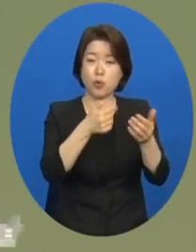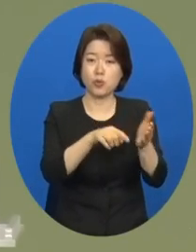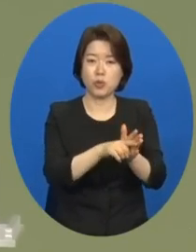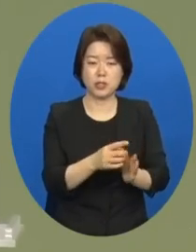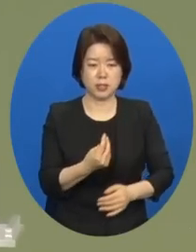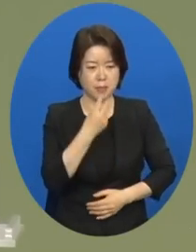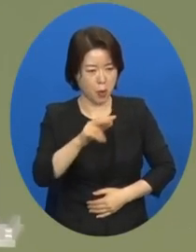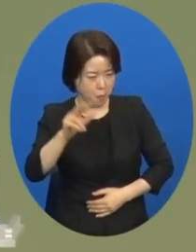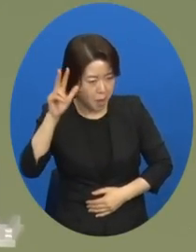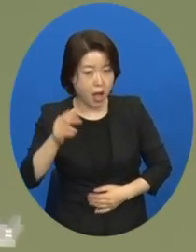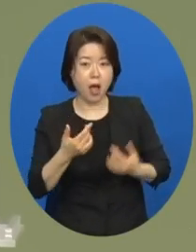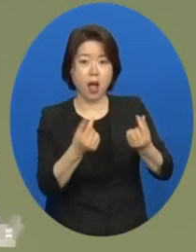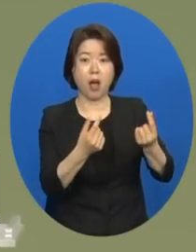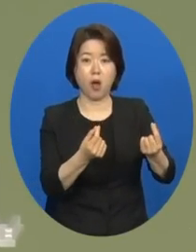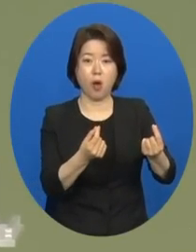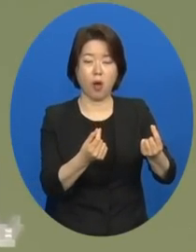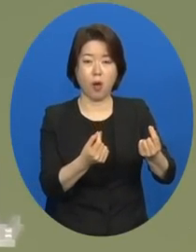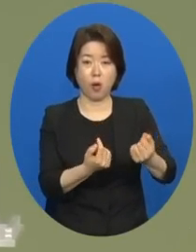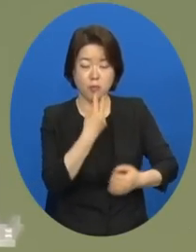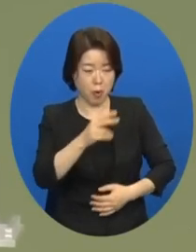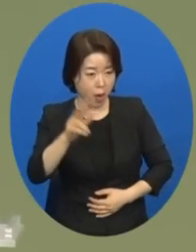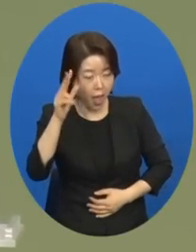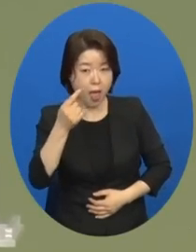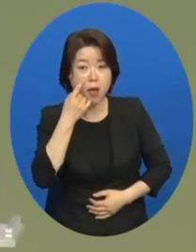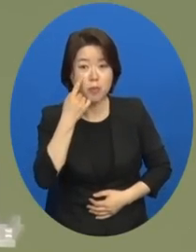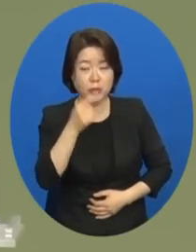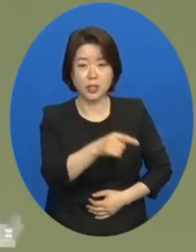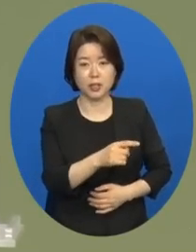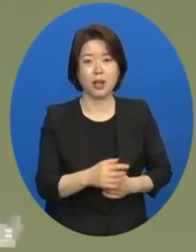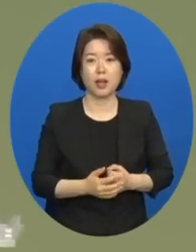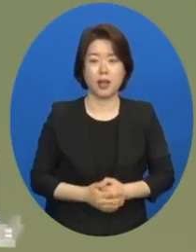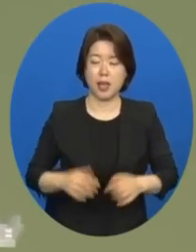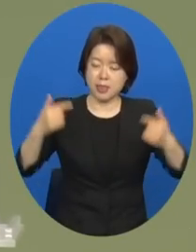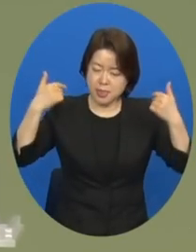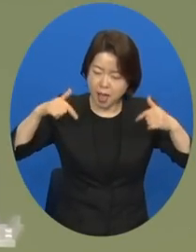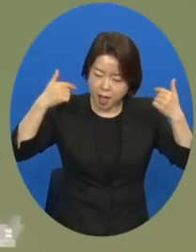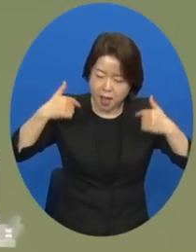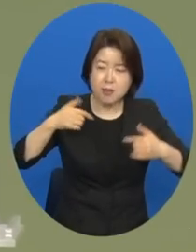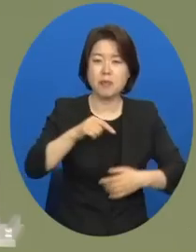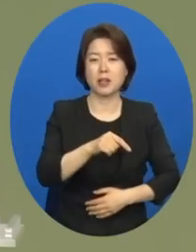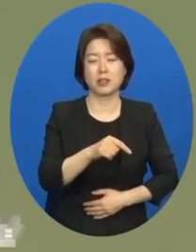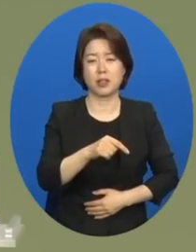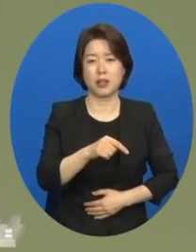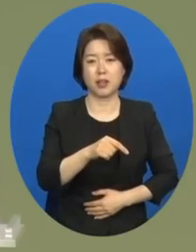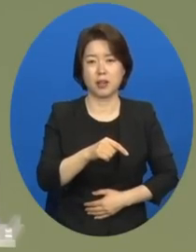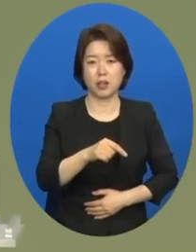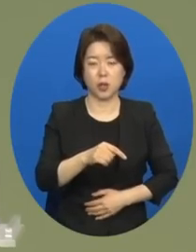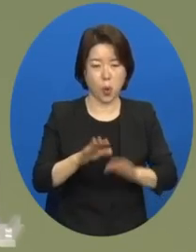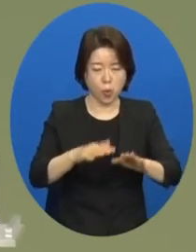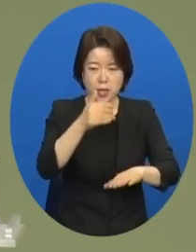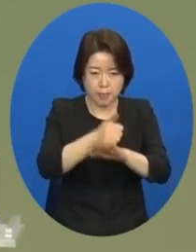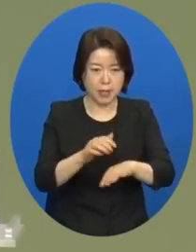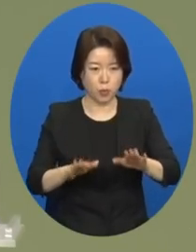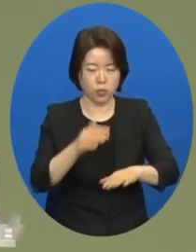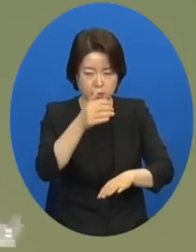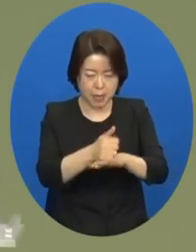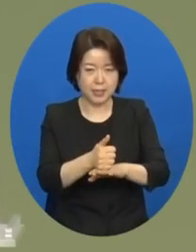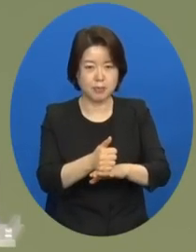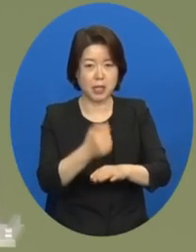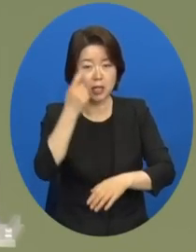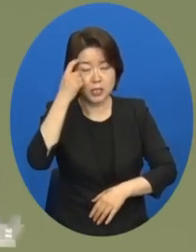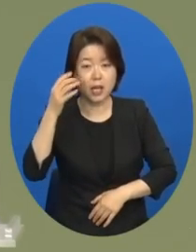그 목숨을 한번 걸어 보니까 그냥 날마다의 날이 오늘이 마지막이에요